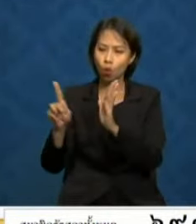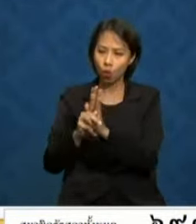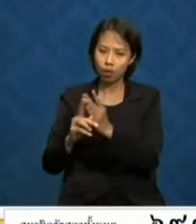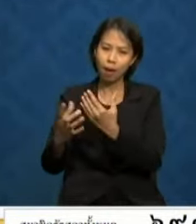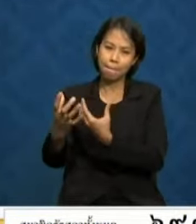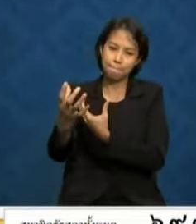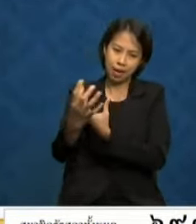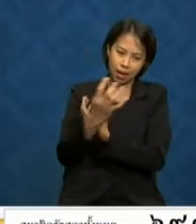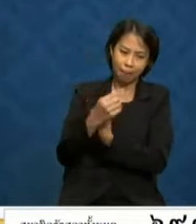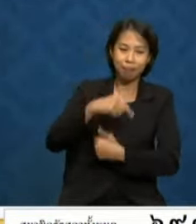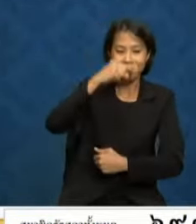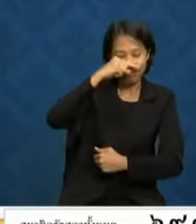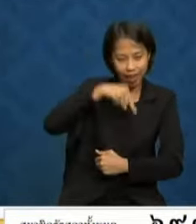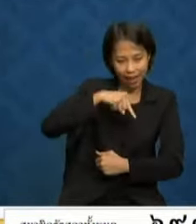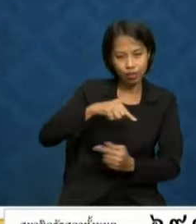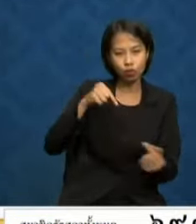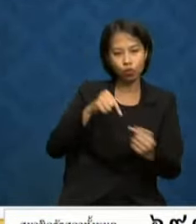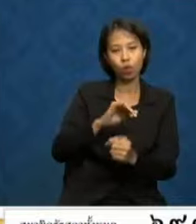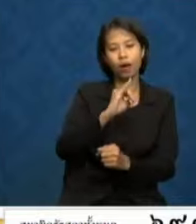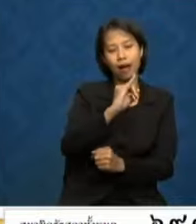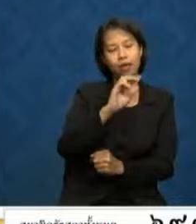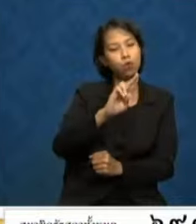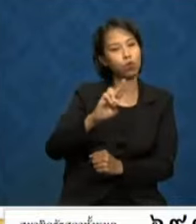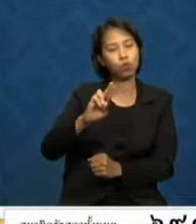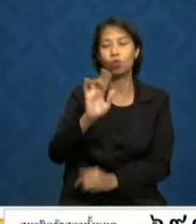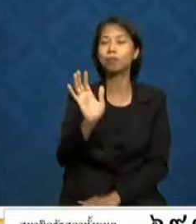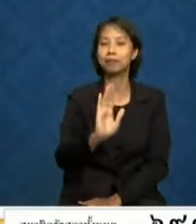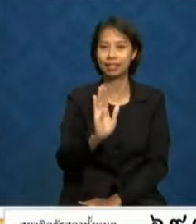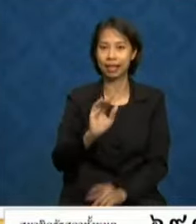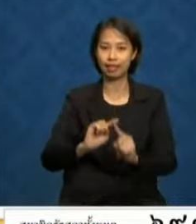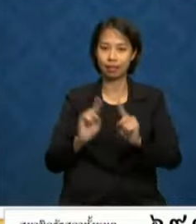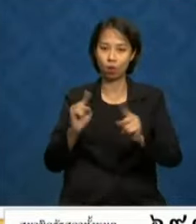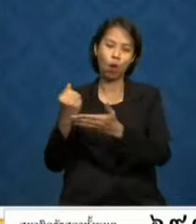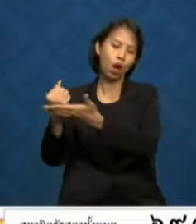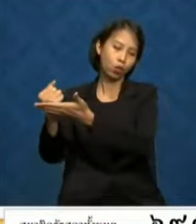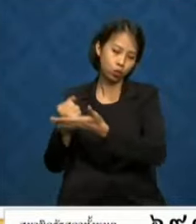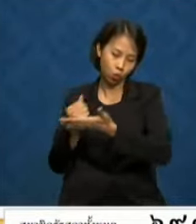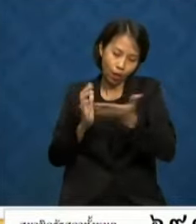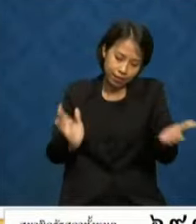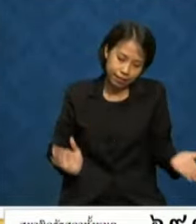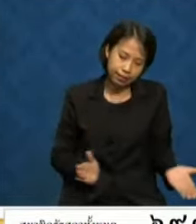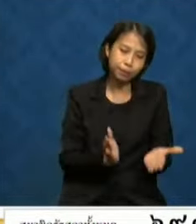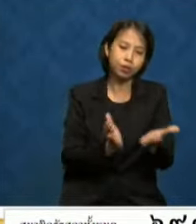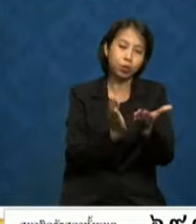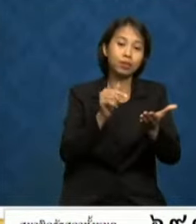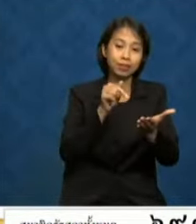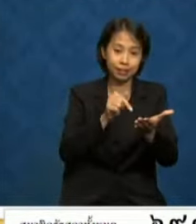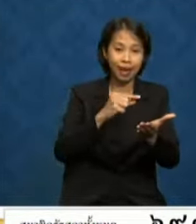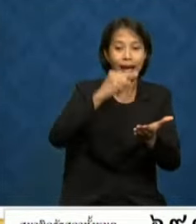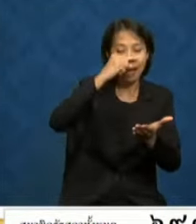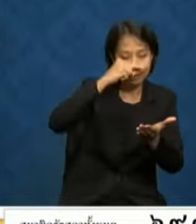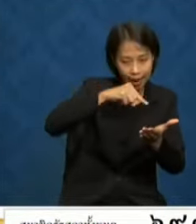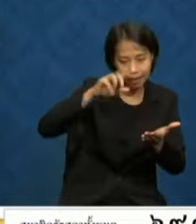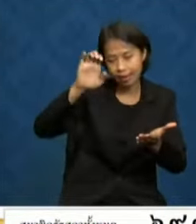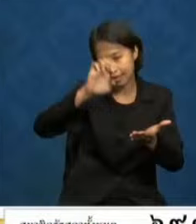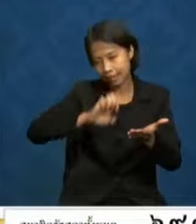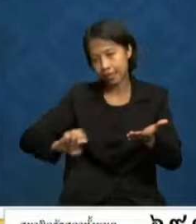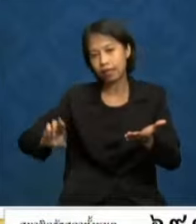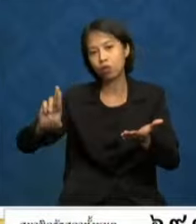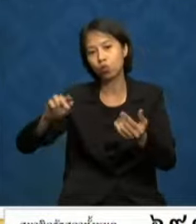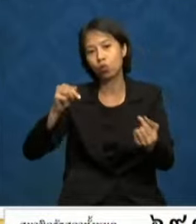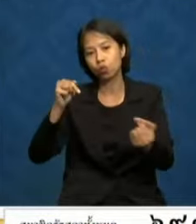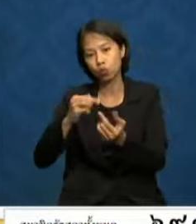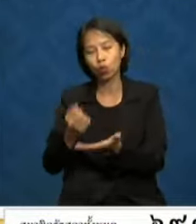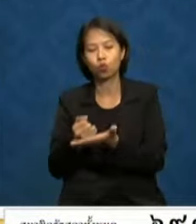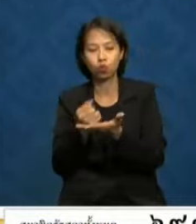กับไทยในเรื่องของ IUU นะคะกรอบ PCA เนี่ยจะเป็นตัวที่ช่วยสนับสนุนความร่วมมือระหว่างไทยกับสหภาพยุโรปในการอนุ